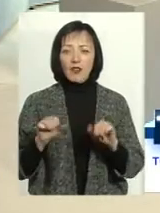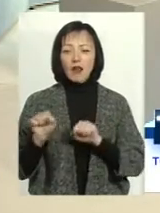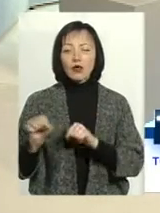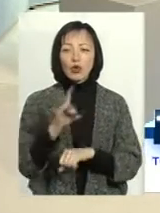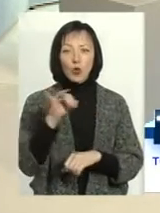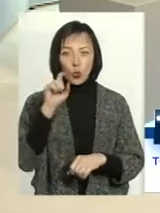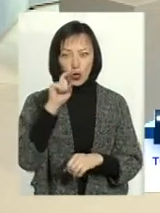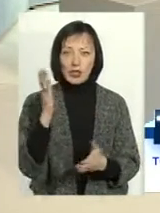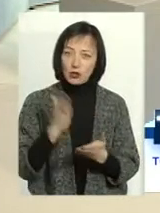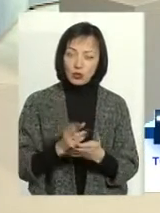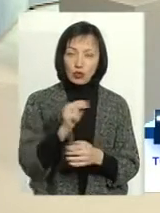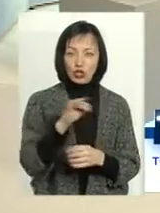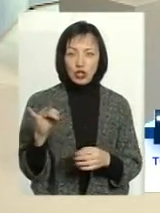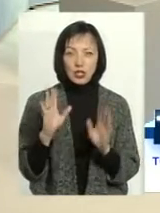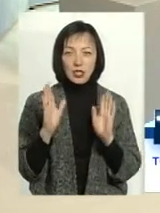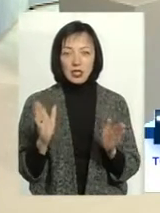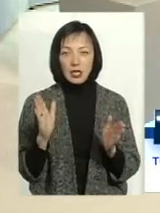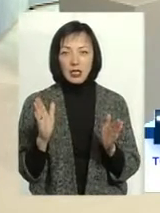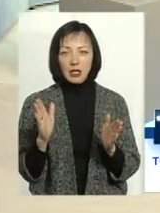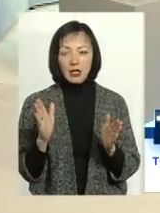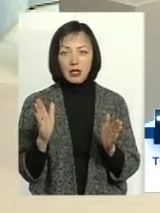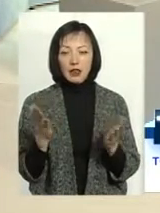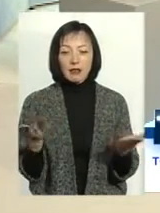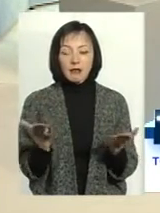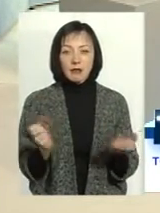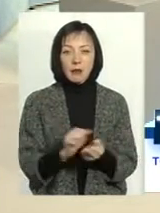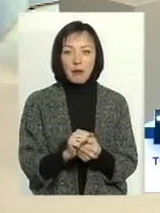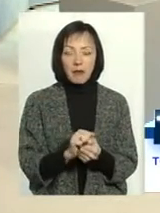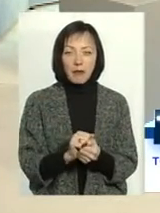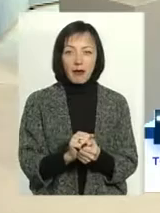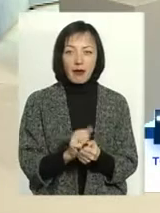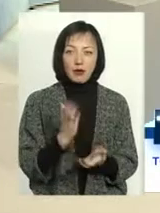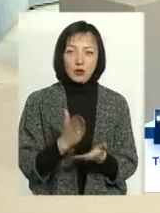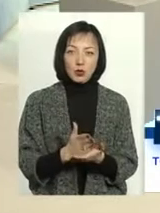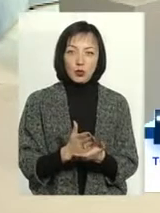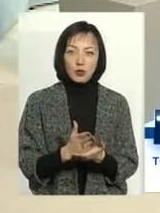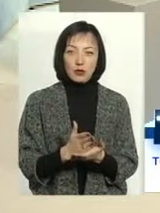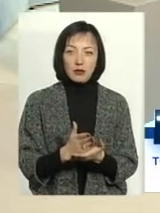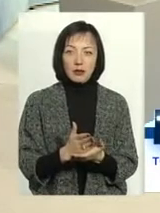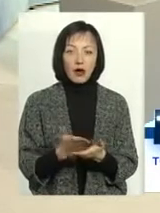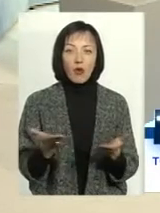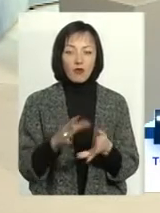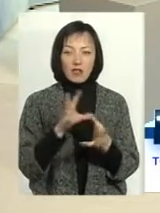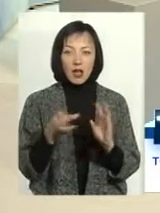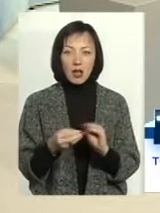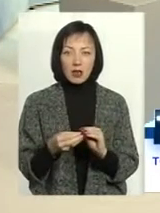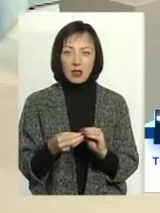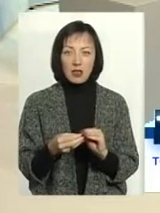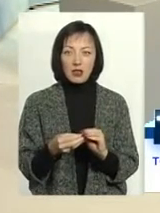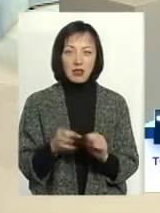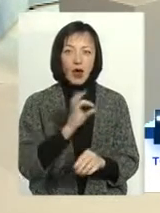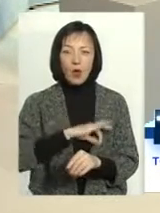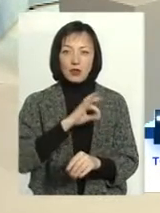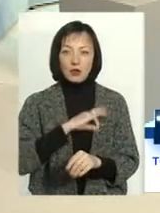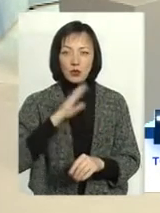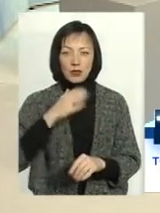вона існує, чи вона існує лише десь на папері і десь якою взагалі не